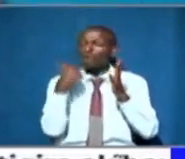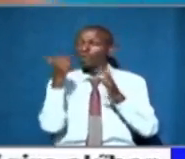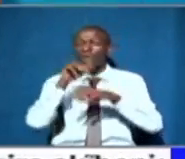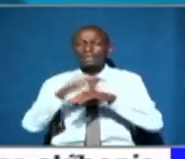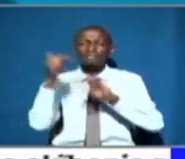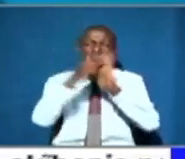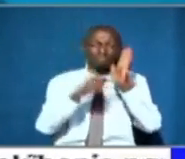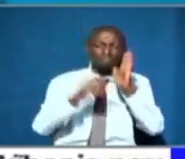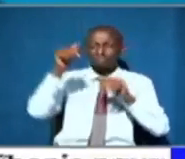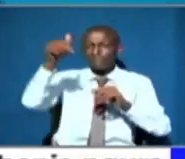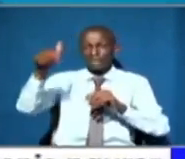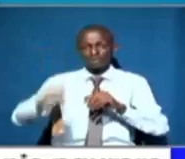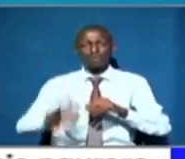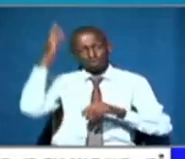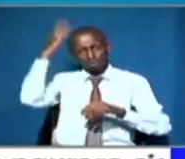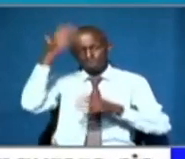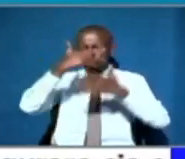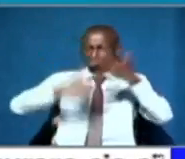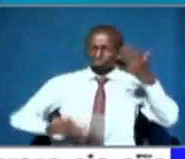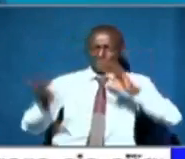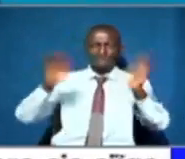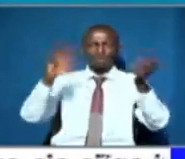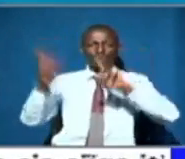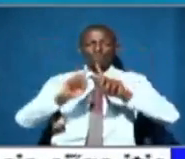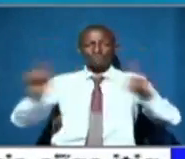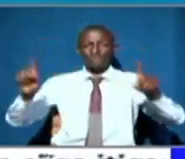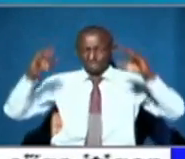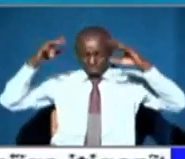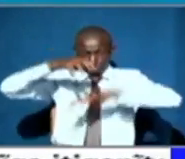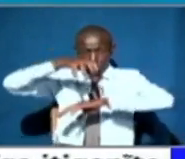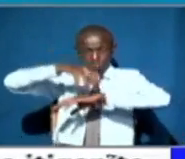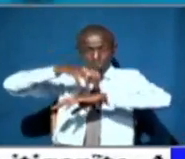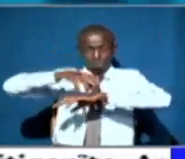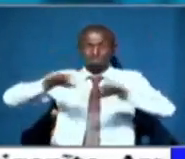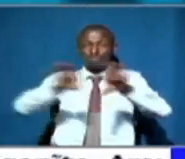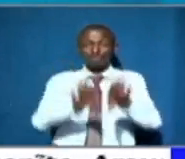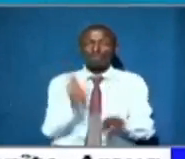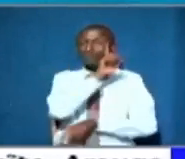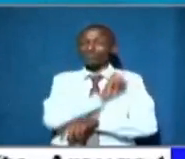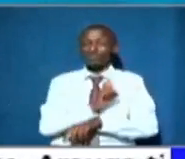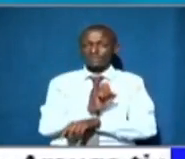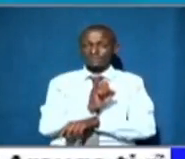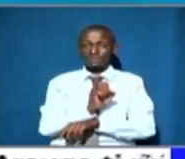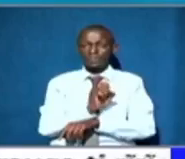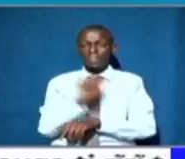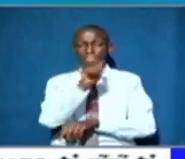ntoko menya uyu wina thina ucio take nona no ru muthigiti ni higito hena alternative higito reka ta WhatsApp groups tukoya ndu